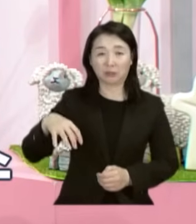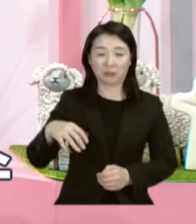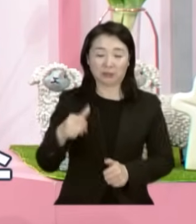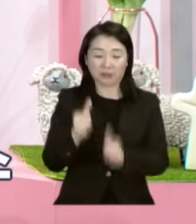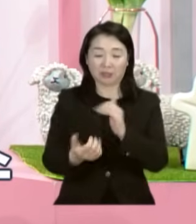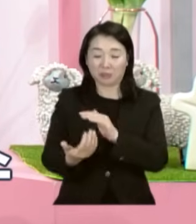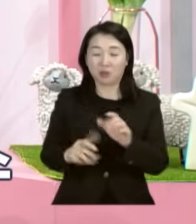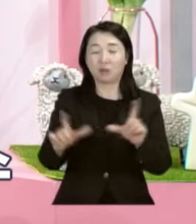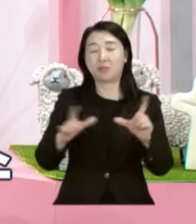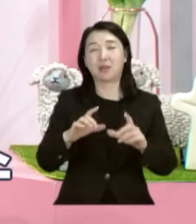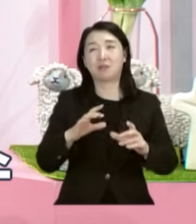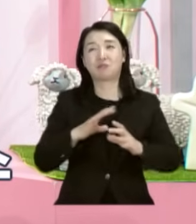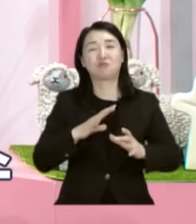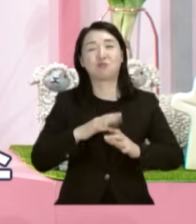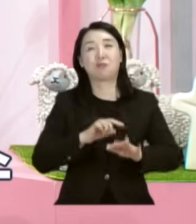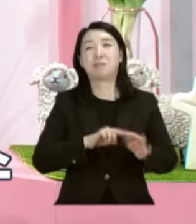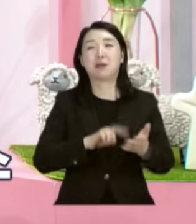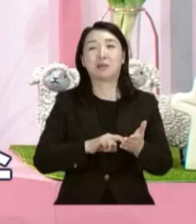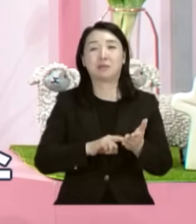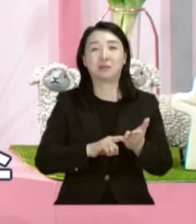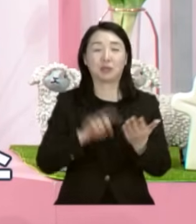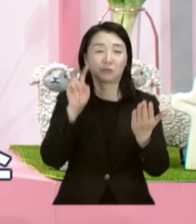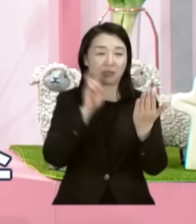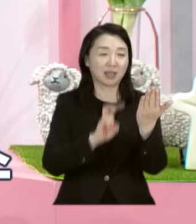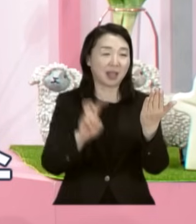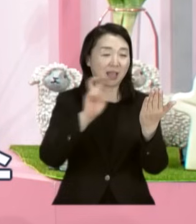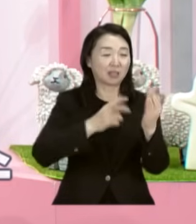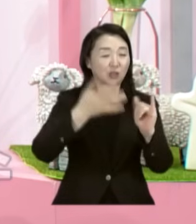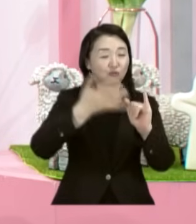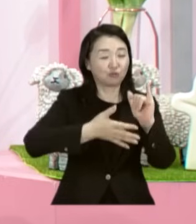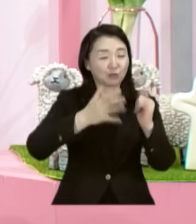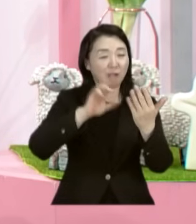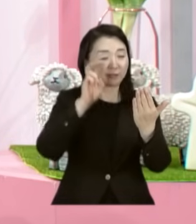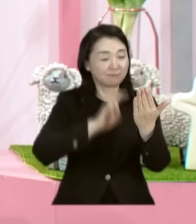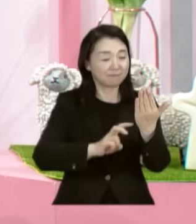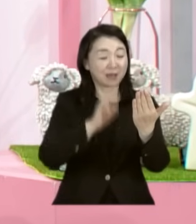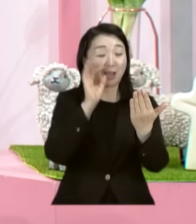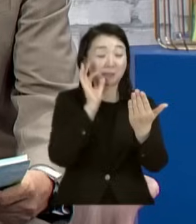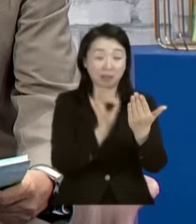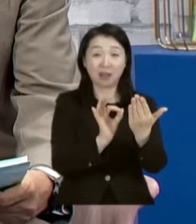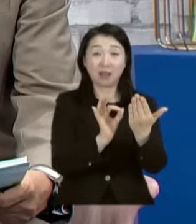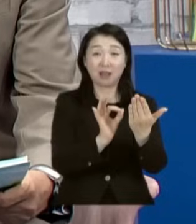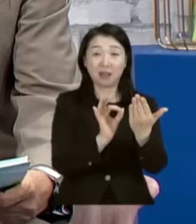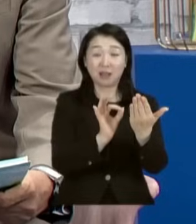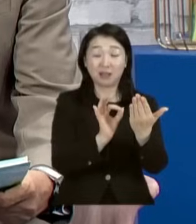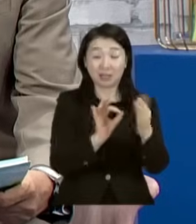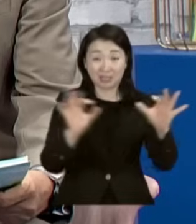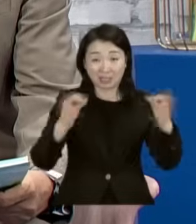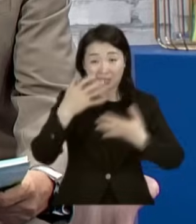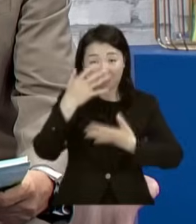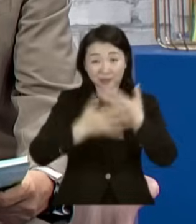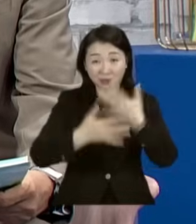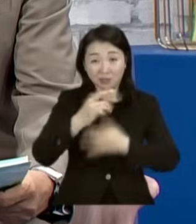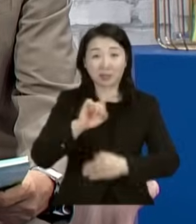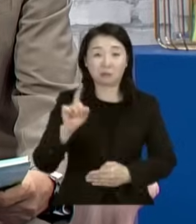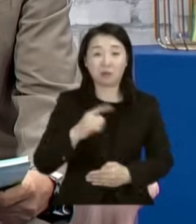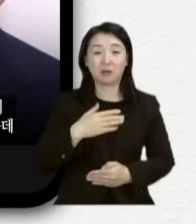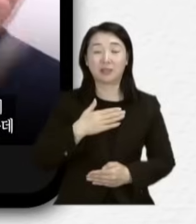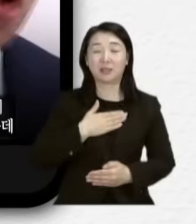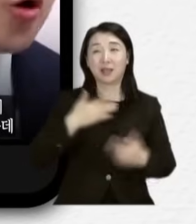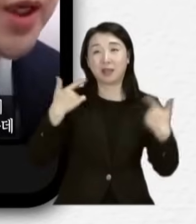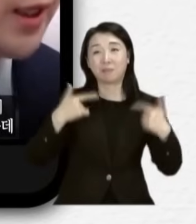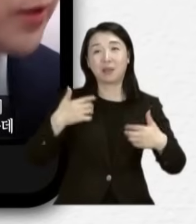두려운 마음이 너무 강해서 이제 계속 찬양을 이제 유튜브를 통해서 듣고 있는 와중에 이제 유튜브 쇼츠에 내가 매일